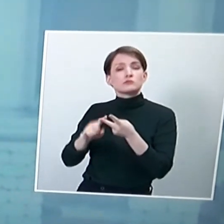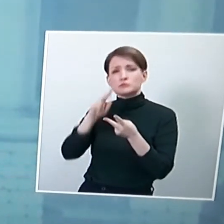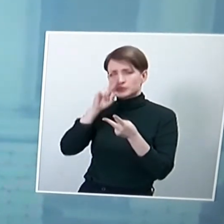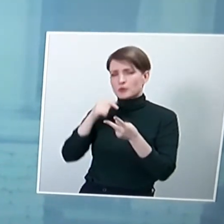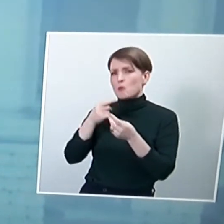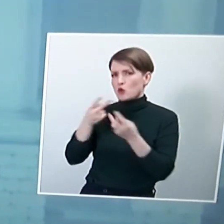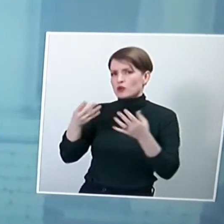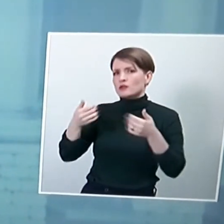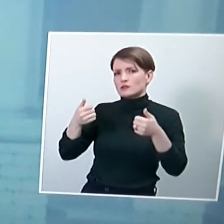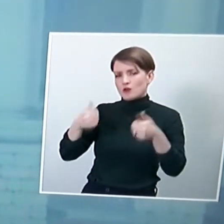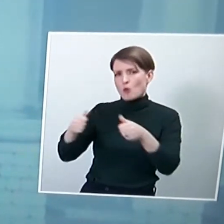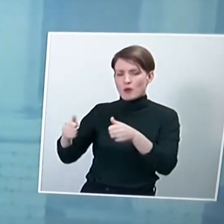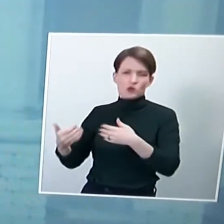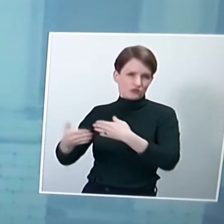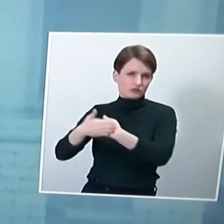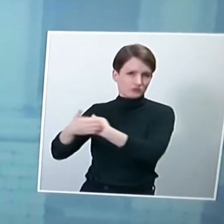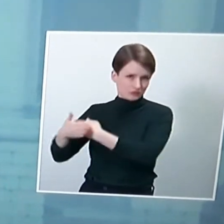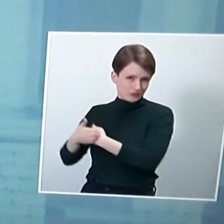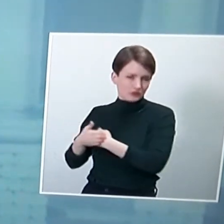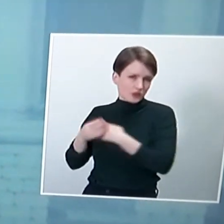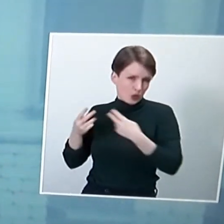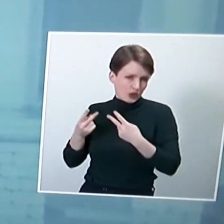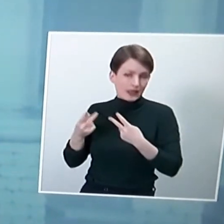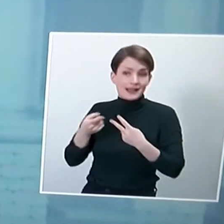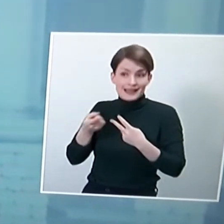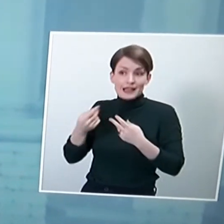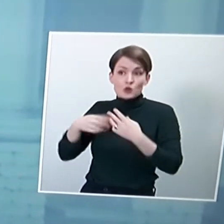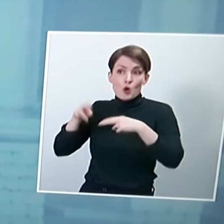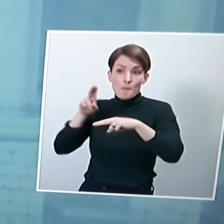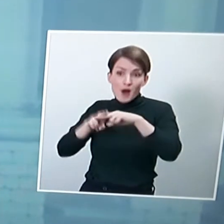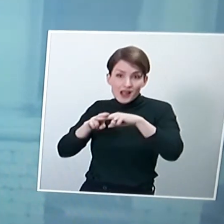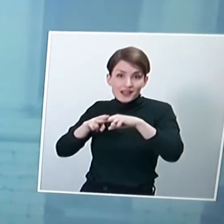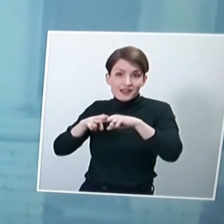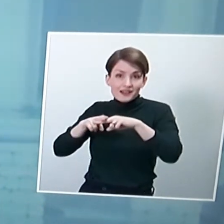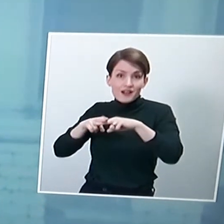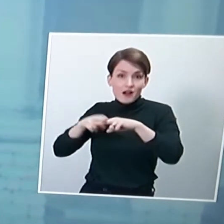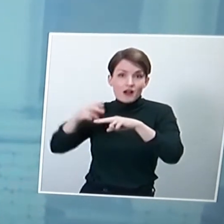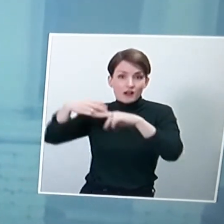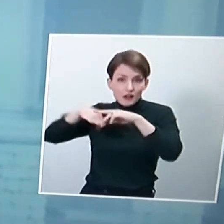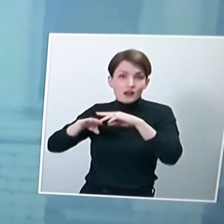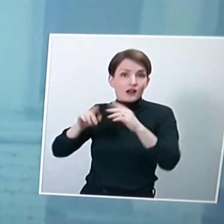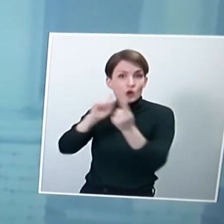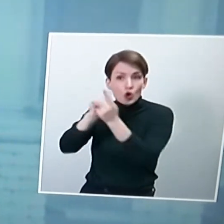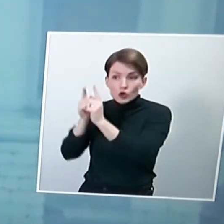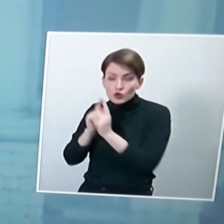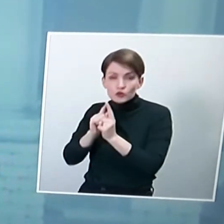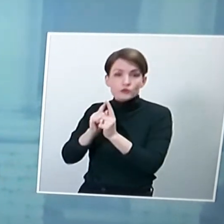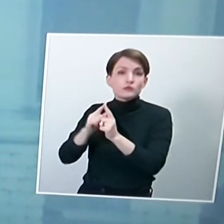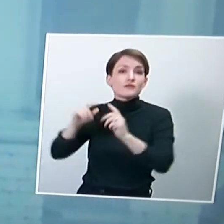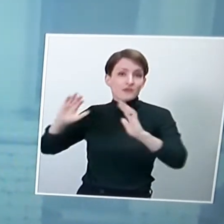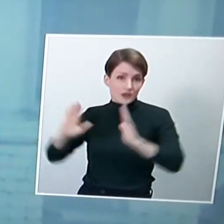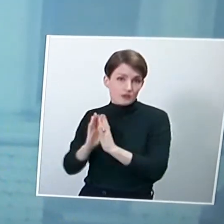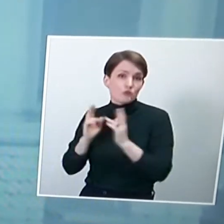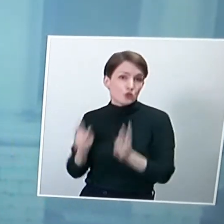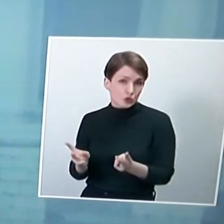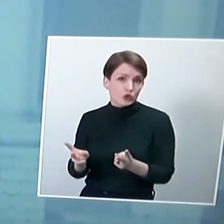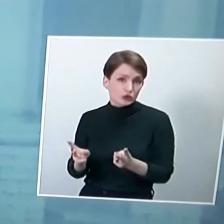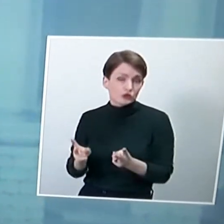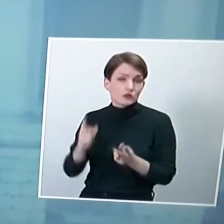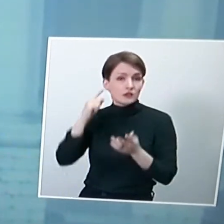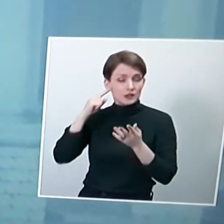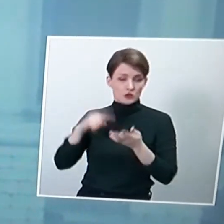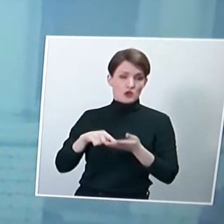liike tulee sulkemaan ovensa, niin näitäkin työpaikkakohtaamisia ja työssä tapahtuvia kontakteja vähennetään. Eli kyse